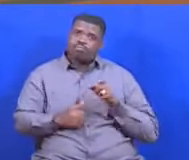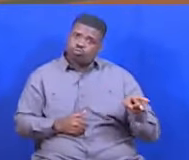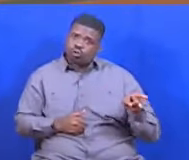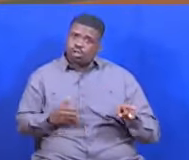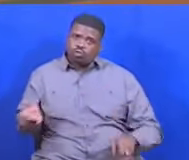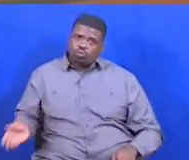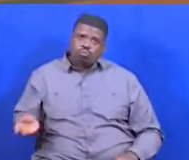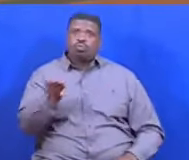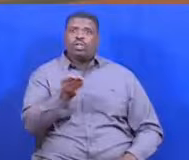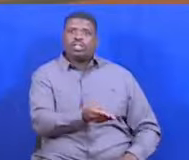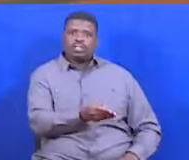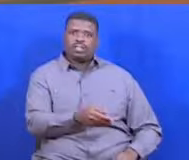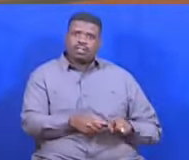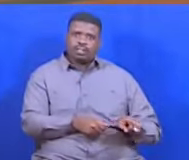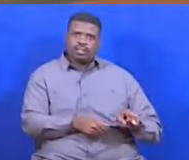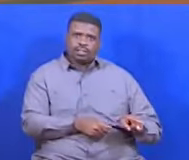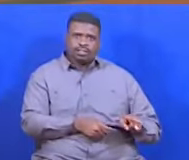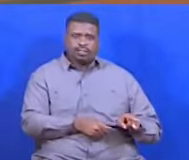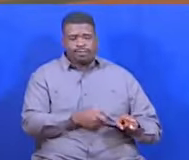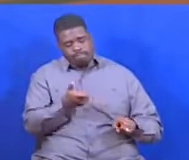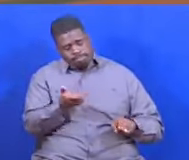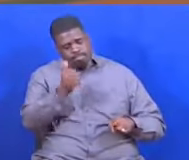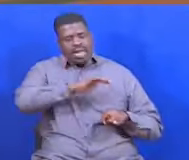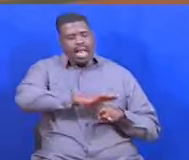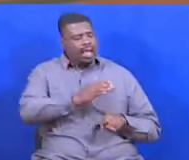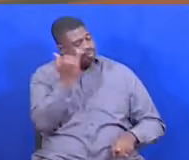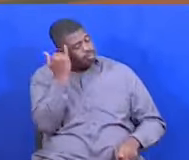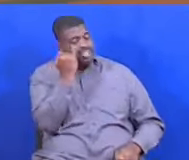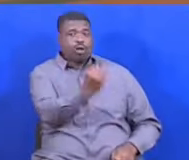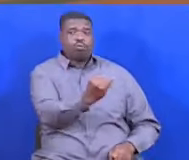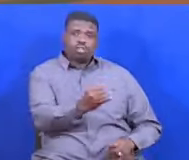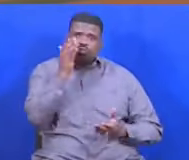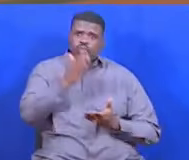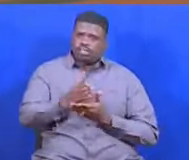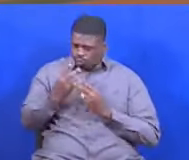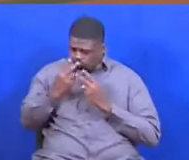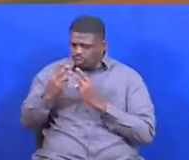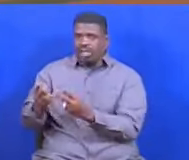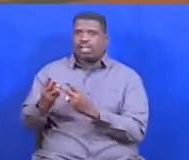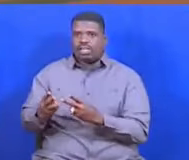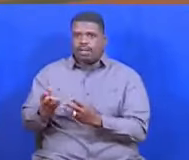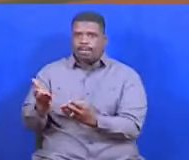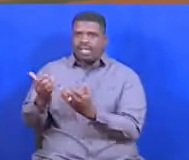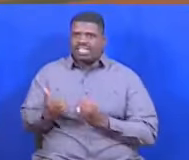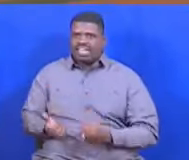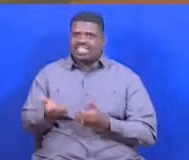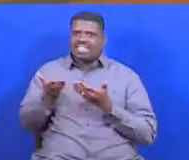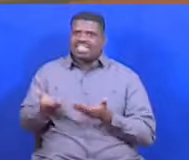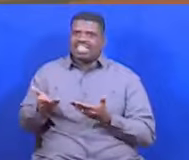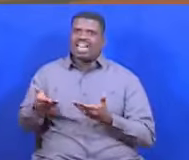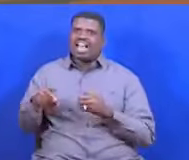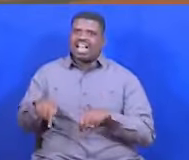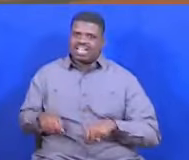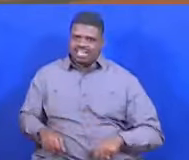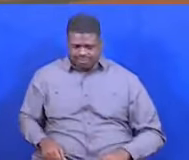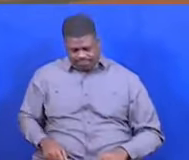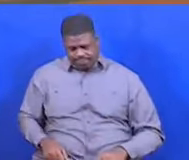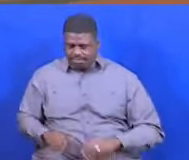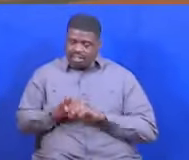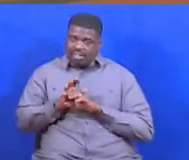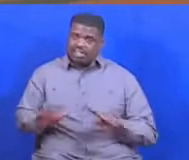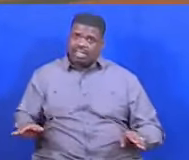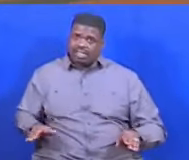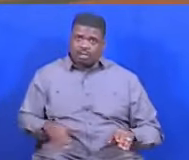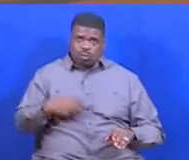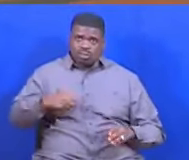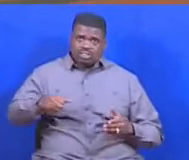kuleta consultant ili kuhakikisha kwamba tunaangalia sasa mahitaji ya sasa. Na tayari Mheshimiwa Waziri